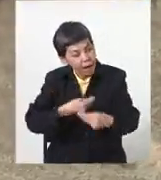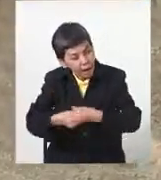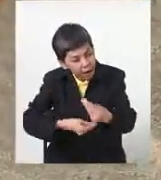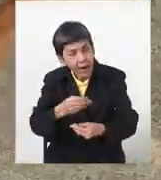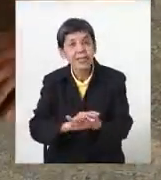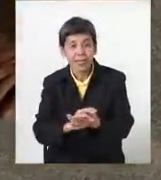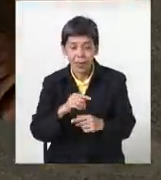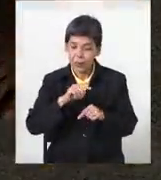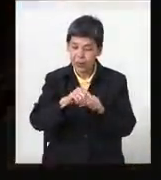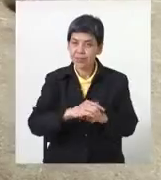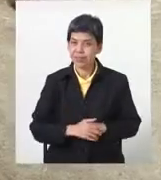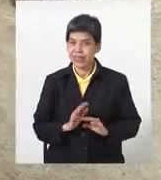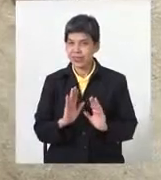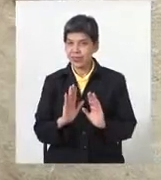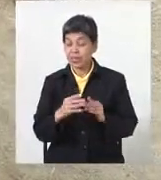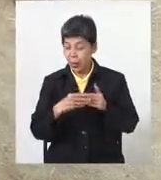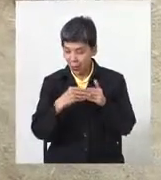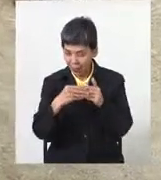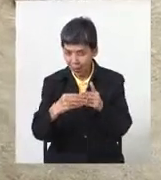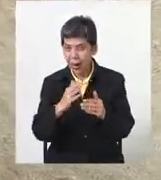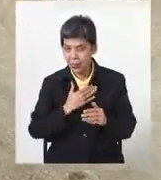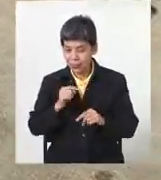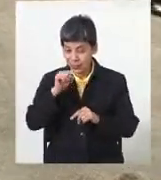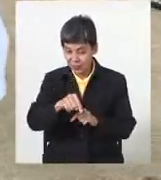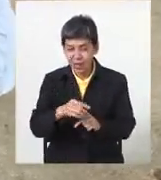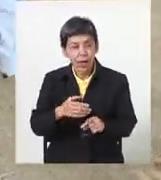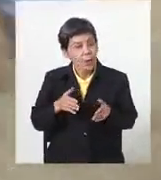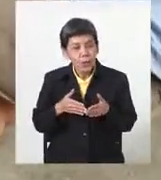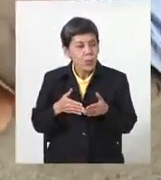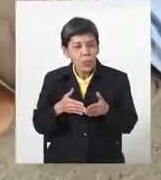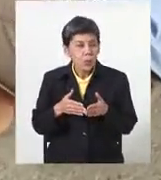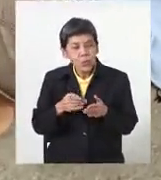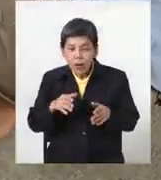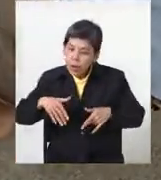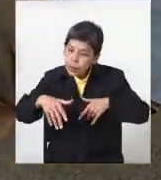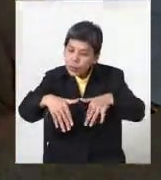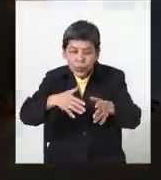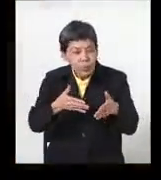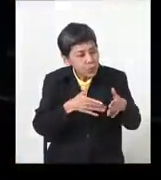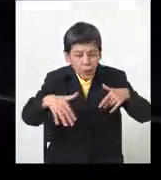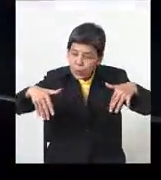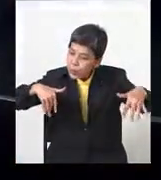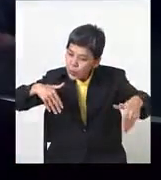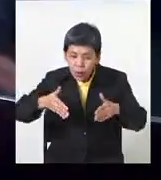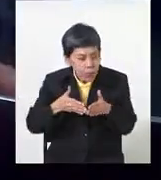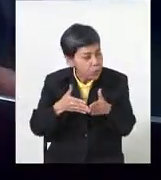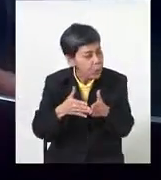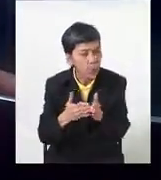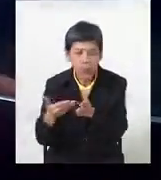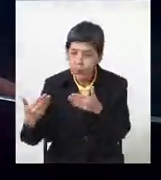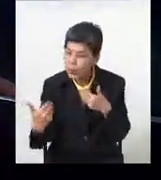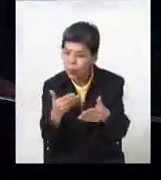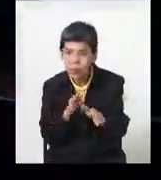ดำเนินแล้วก็ไปสวนบางเลคุณผู้ชมครับเดี๋ยวพี่วรยุทธจะพาผมไปตามคลองดำเนินสะดวกนะเพื่อไป